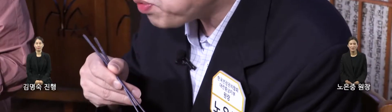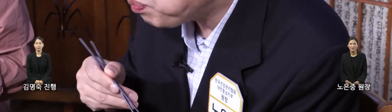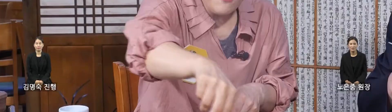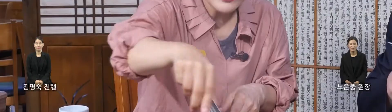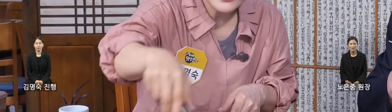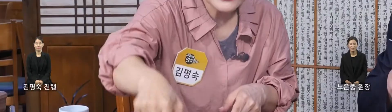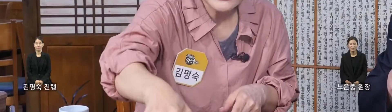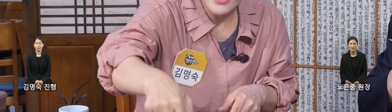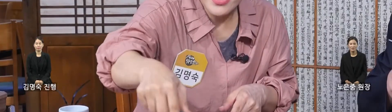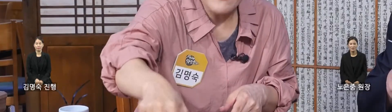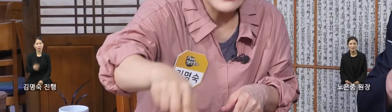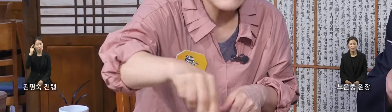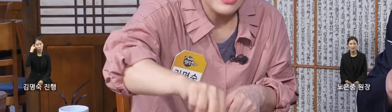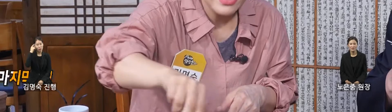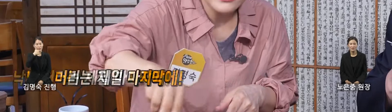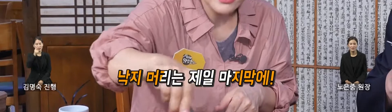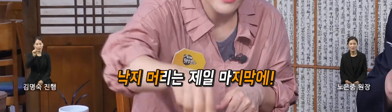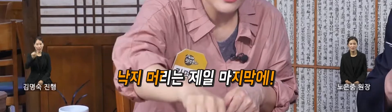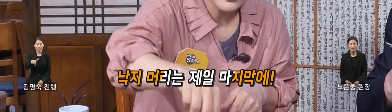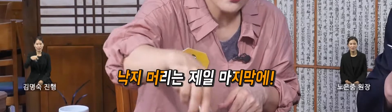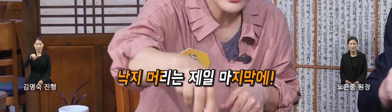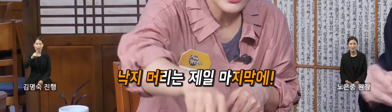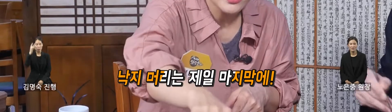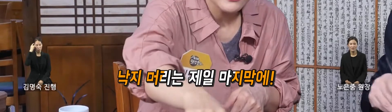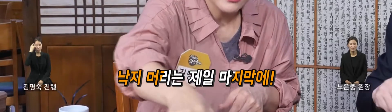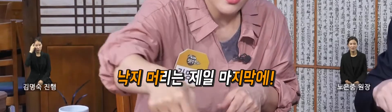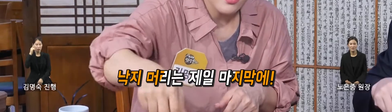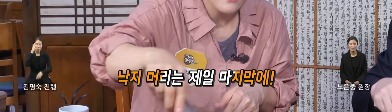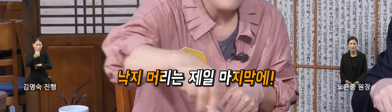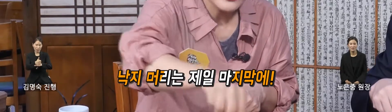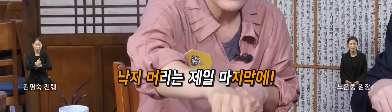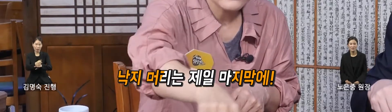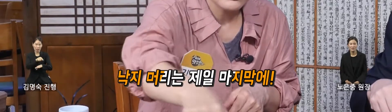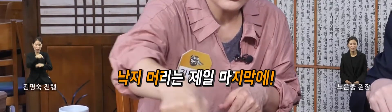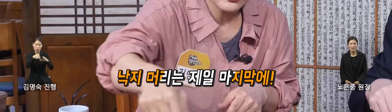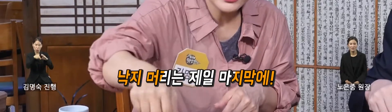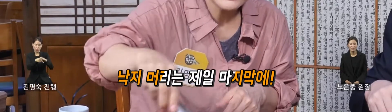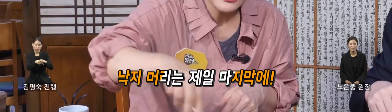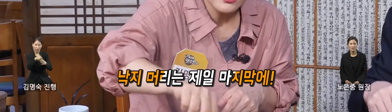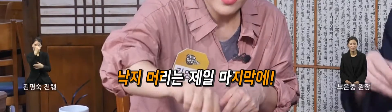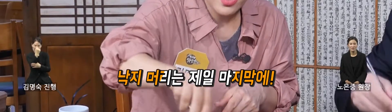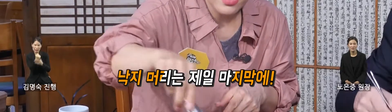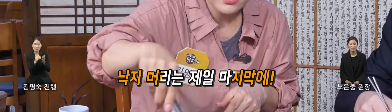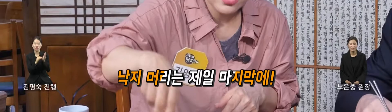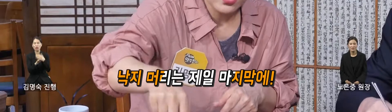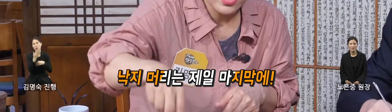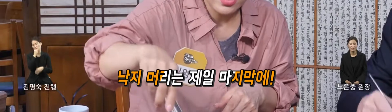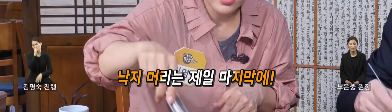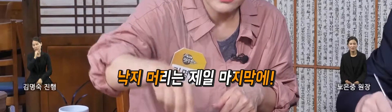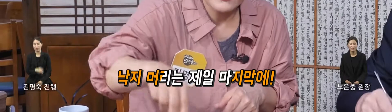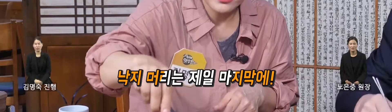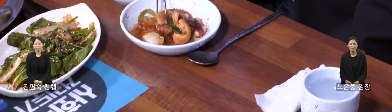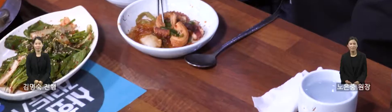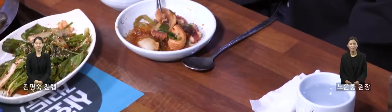자, 아, 머리는 제일 마지막에 이제 속이 다 헛 익은 다음에 이제